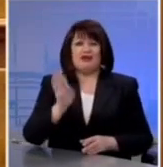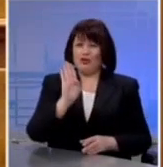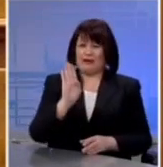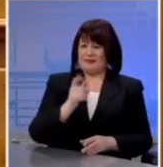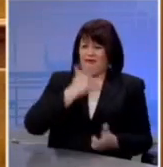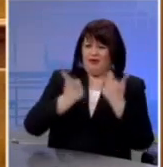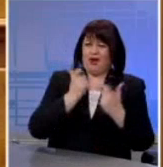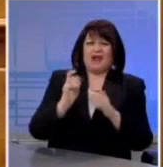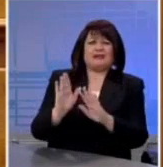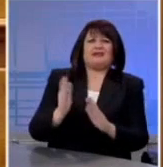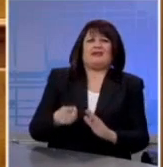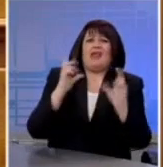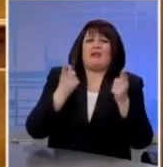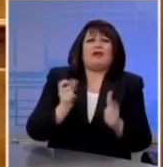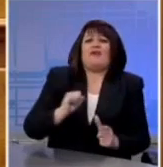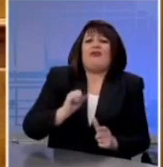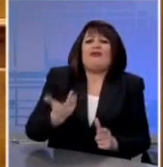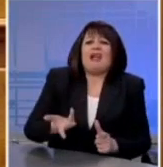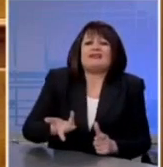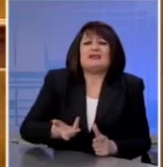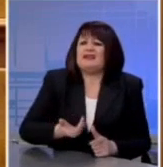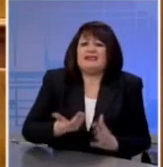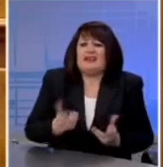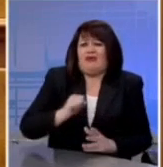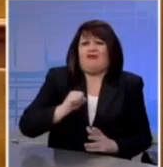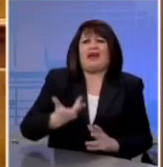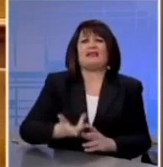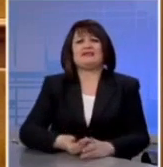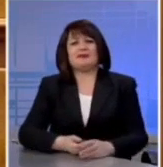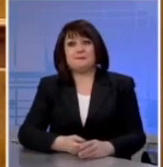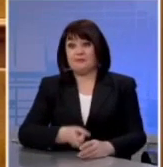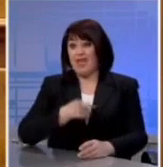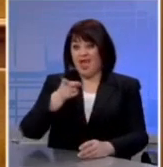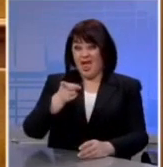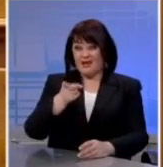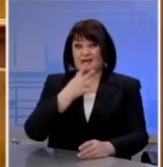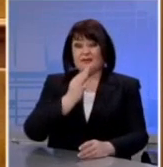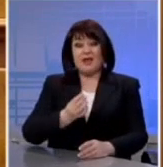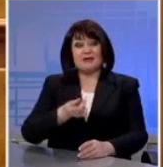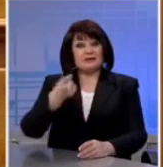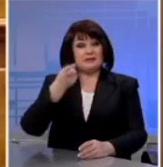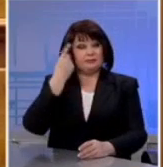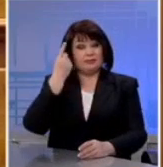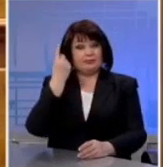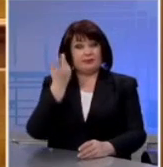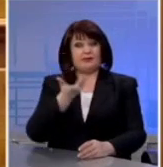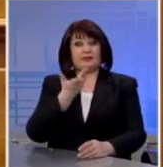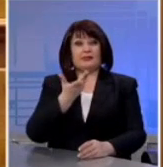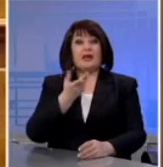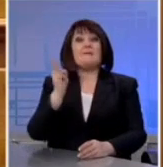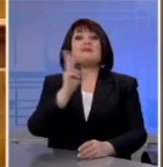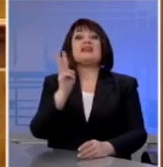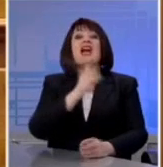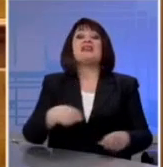φοβάστε? Στο Βουκεφάλα, κυρία Βούλτεψη, έχετε καβαλήσει εσείς μαζί με τον Ψυχάρη και τη διαπλοκή. Και